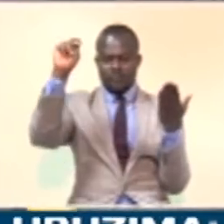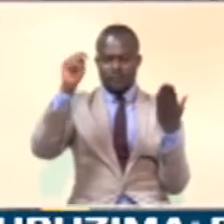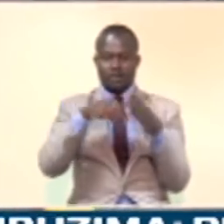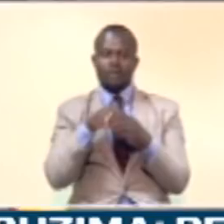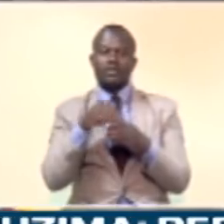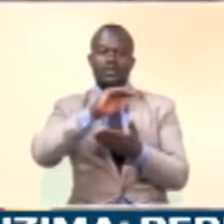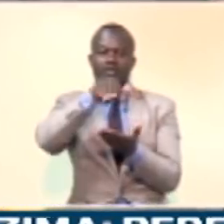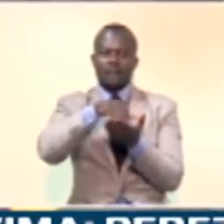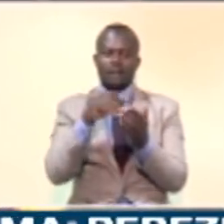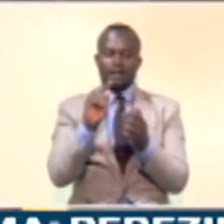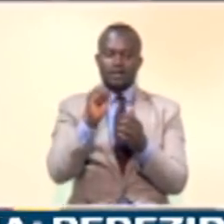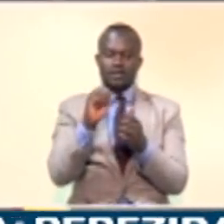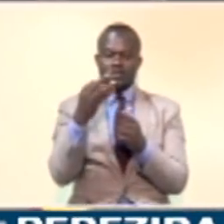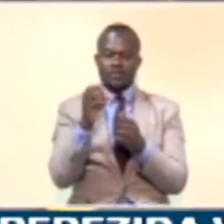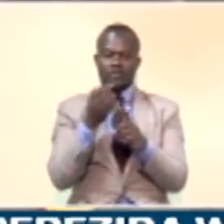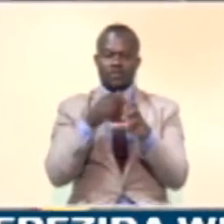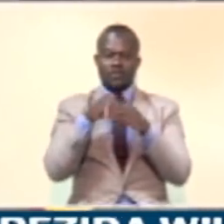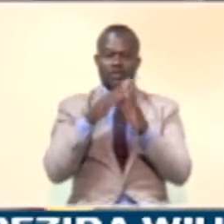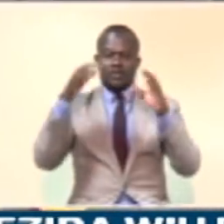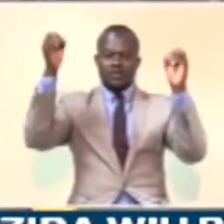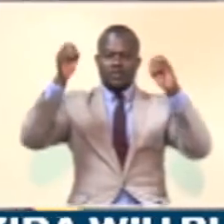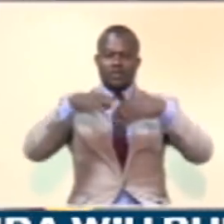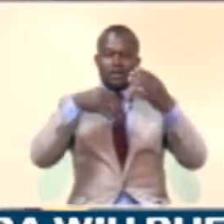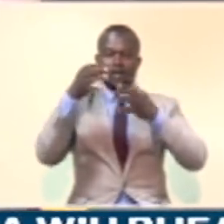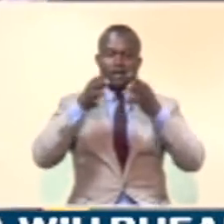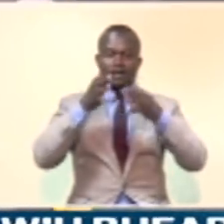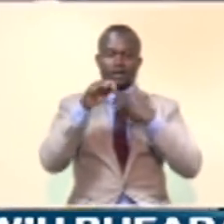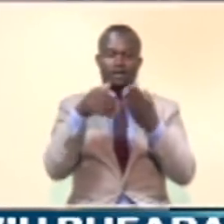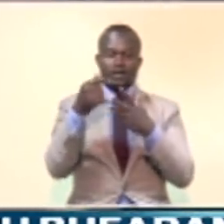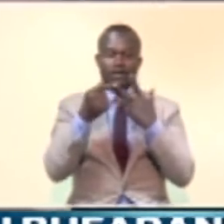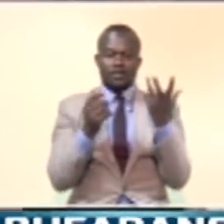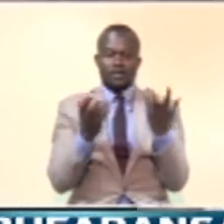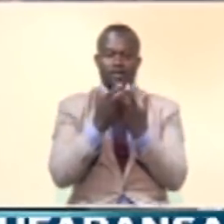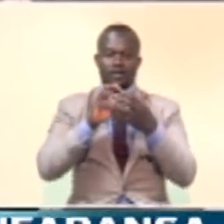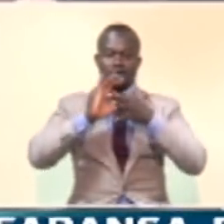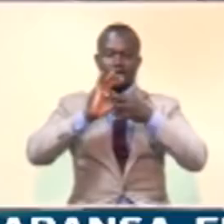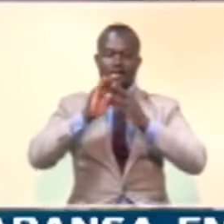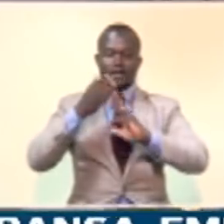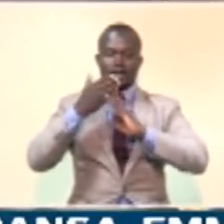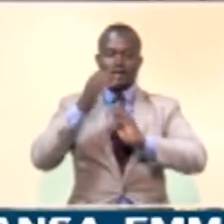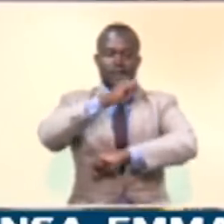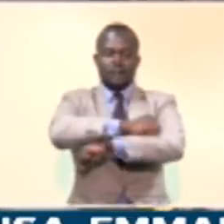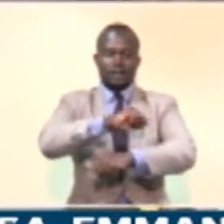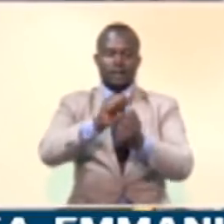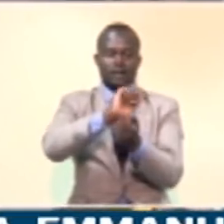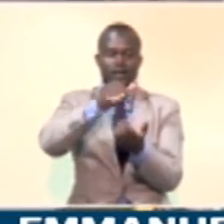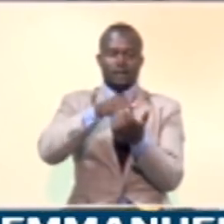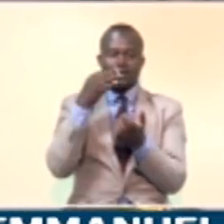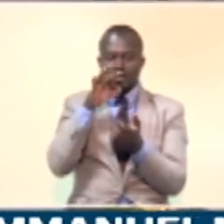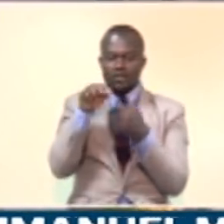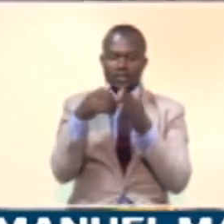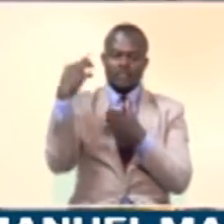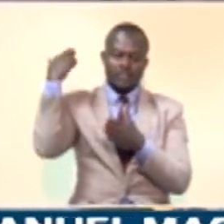iki kigo giherereye ku birometero nka 30 uvuye mu mujyi wa Kigali, yasobanuriwe ibijyanye n'ubufatanye buri hagati y'ishuri n'ikigo cy'Abafaransa